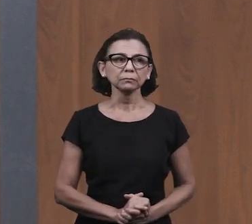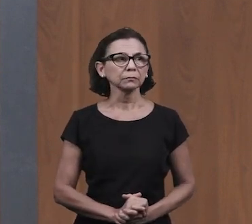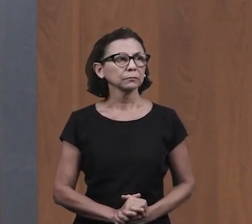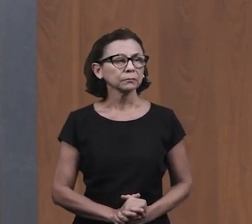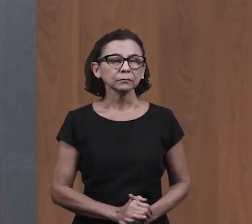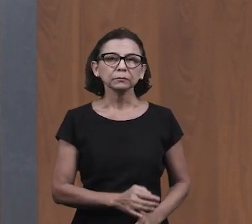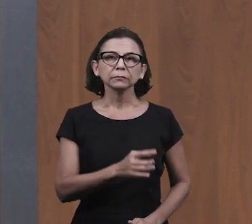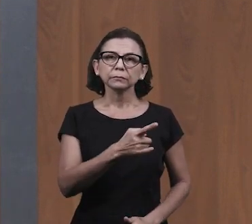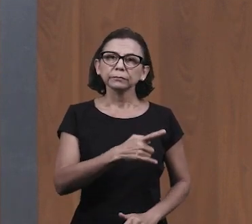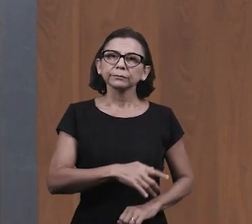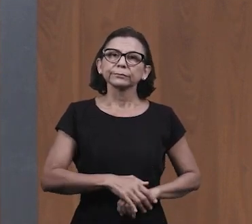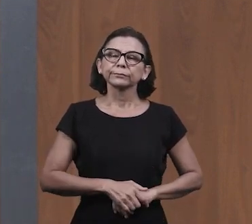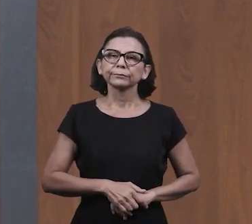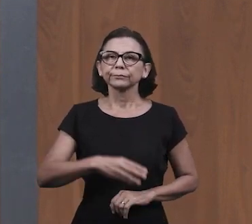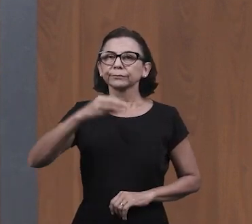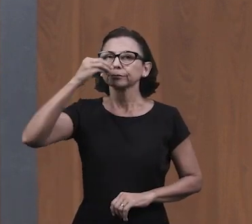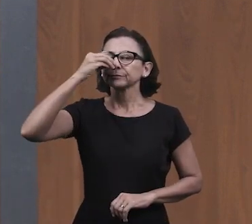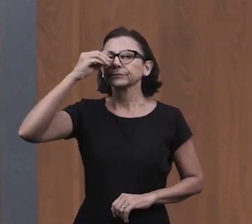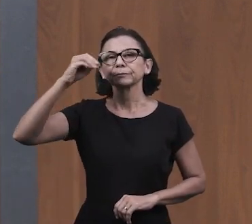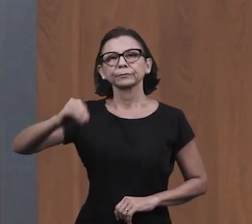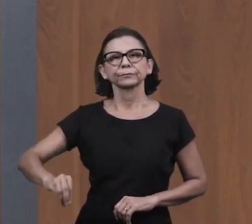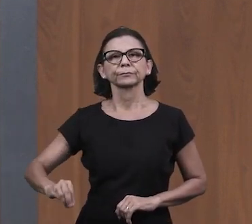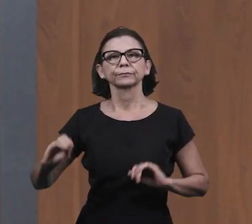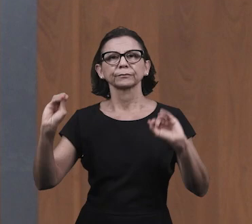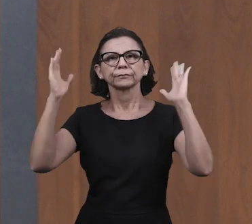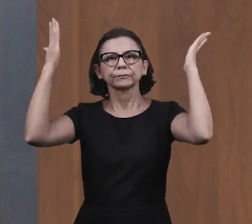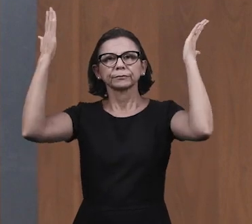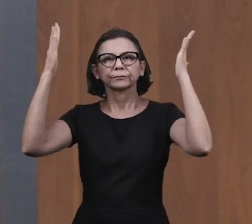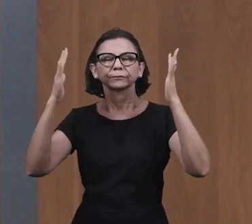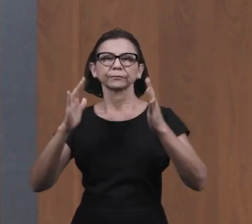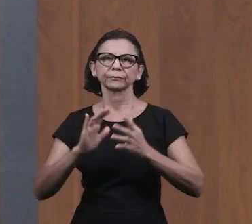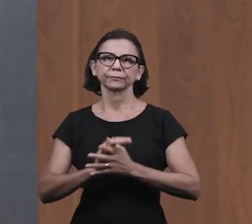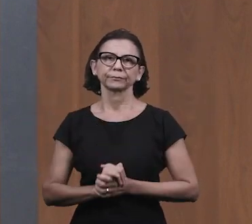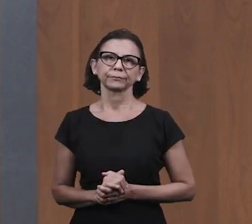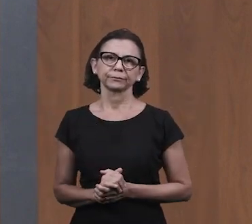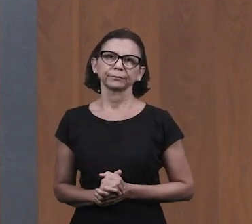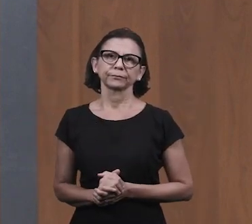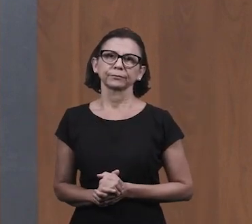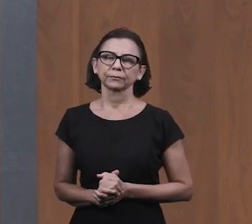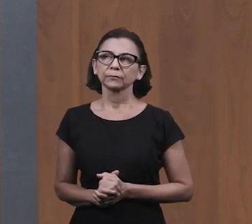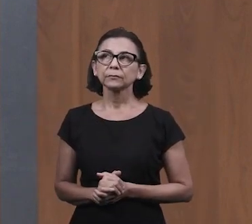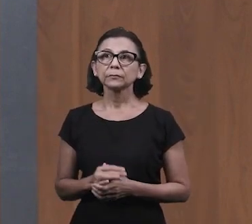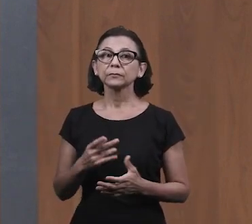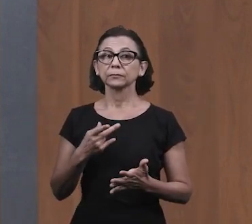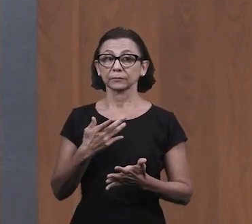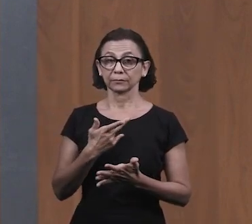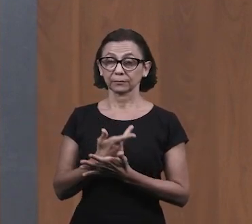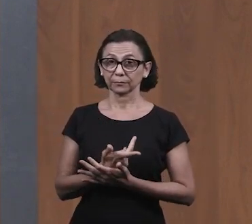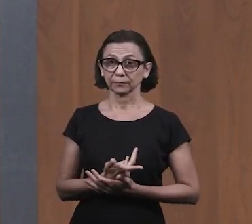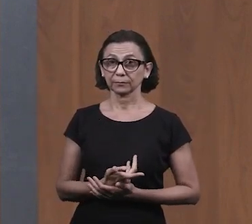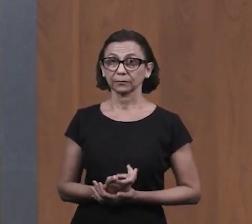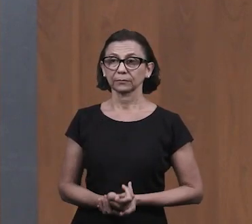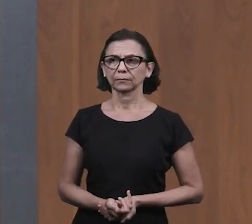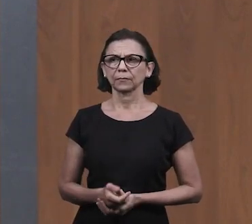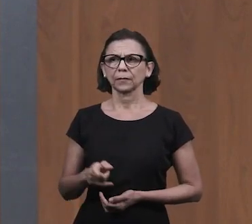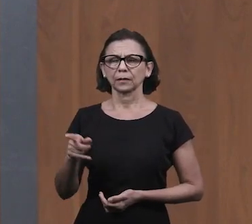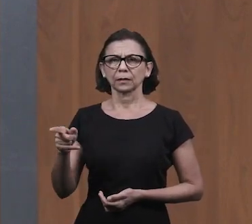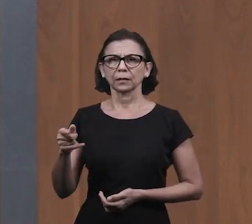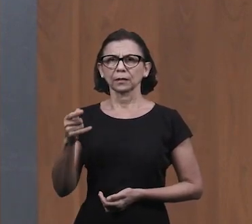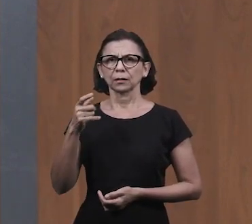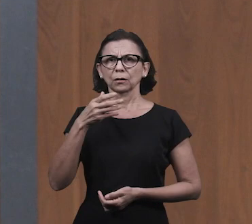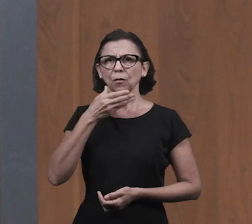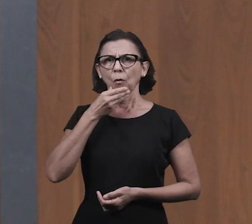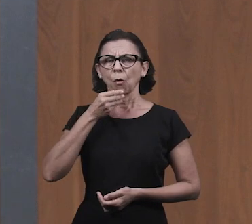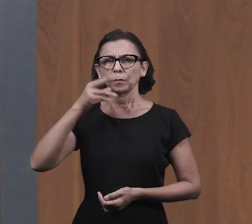donner des excuses pour ne pas aller. Ils n'ont pas donné de la valeur à l'invitation pour la grande scène.